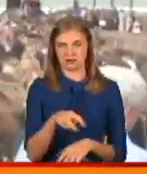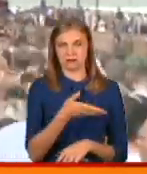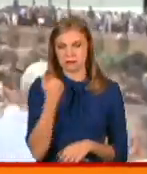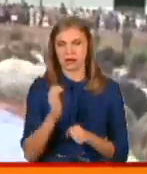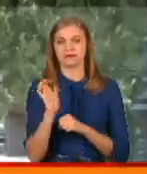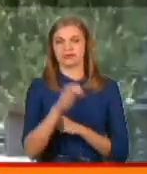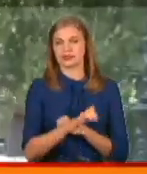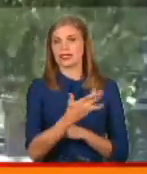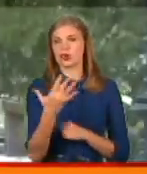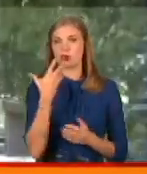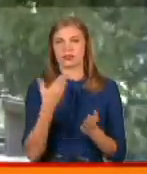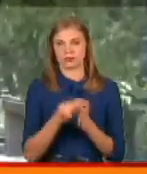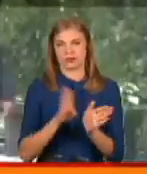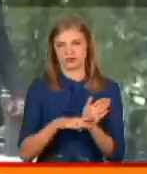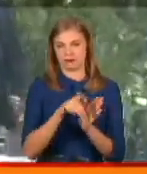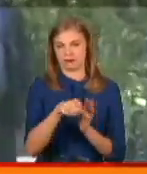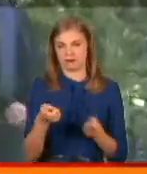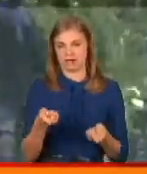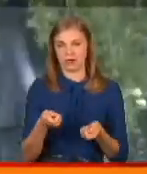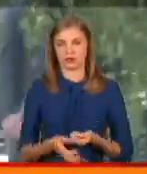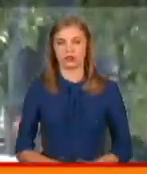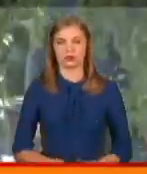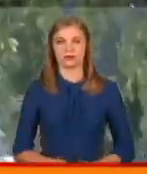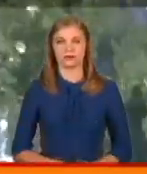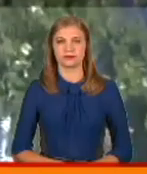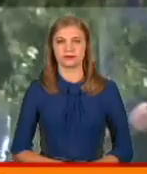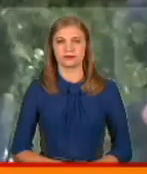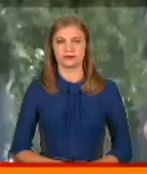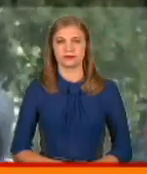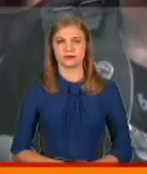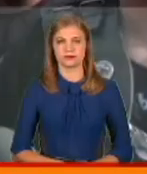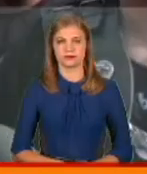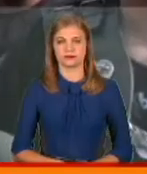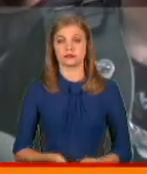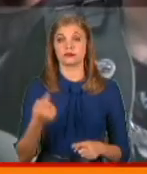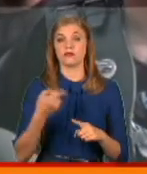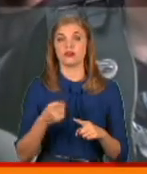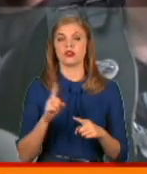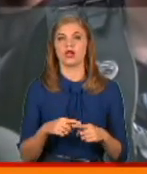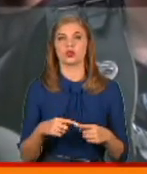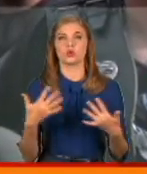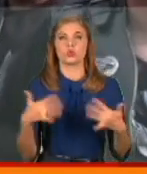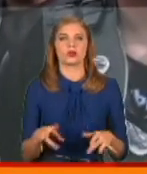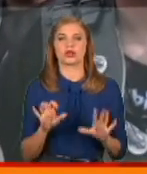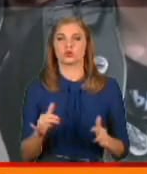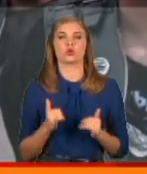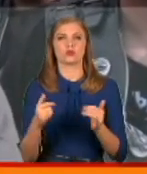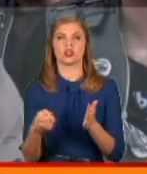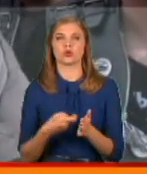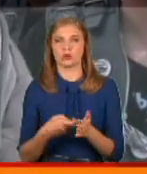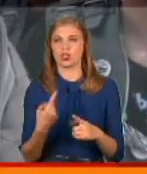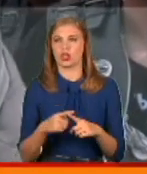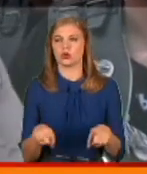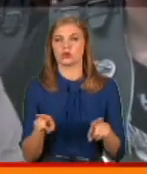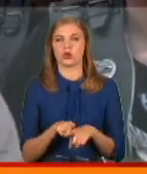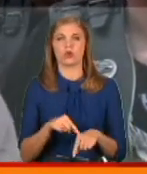прислала лише кількох своїх маріонеток. Кабінет міністрів ДНР в повному составі депутати. Это утрата не только для Донецка, это ощущение такое,